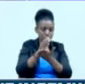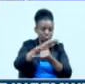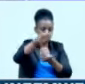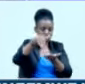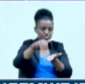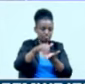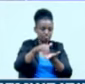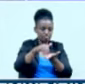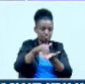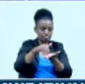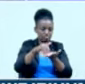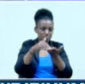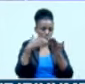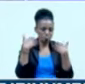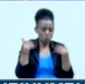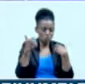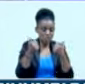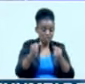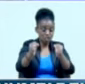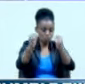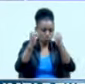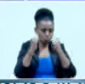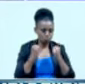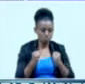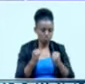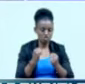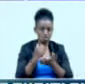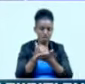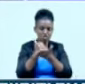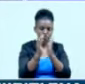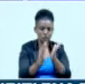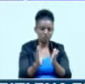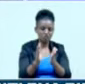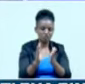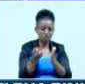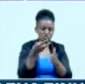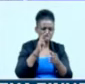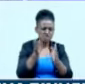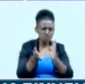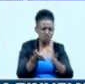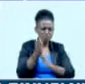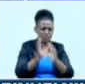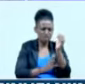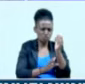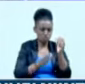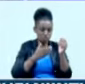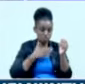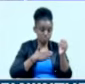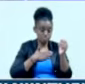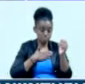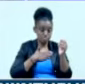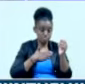inzego z'ubuzima zihamye byafashije mu kwitegura mu gusubiza vuba no gutuma igihugu cyacu